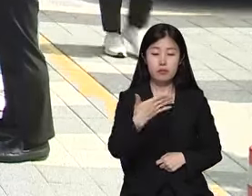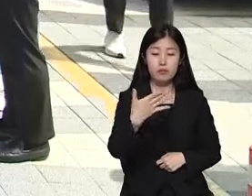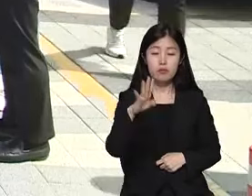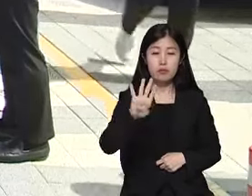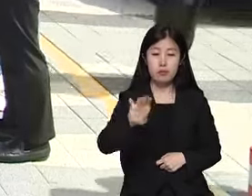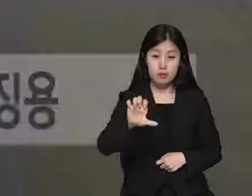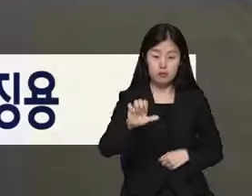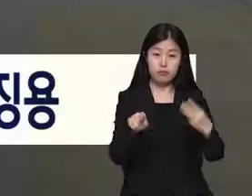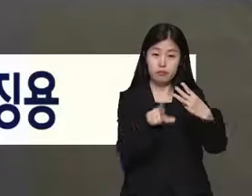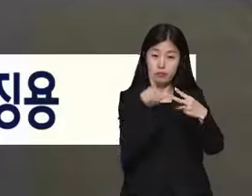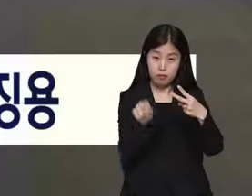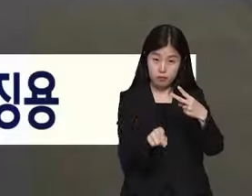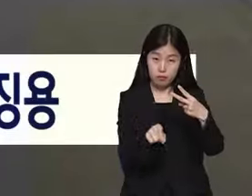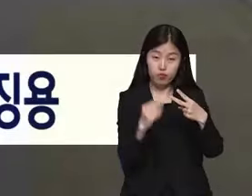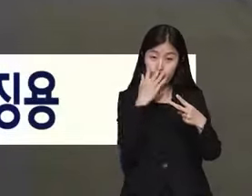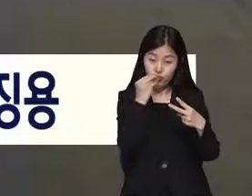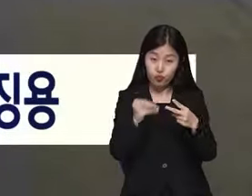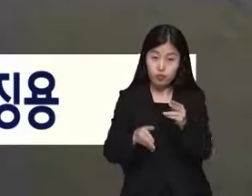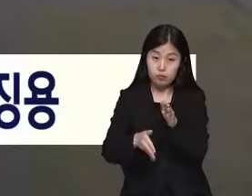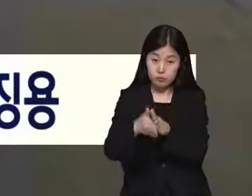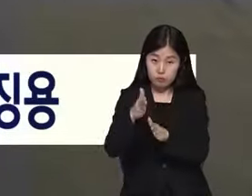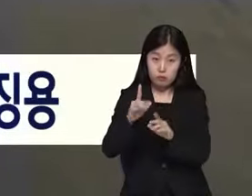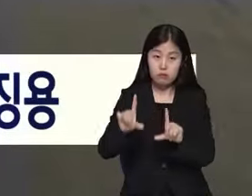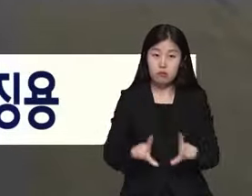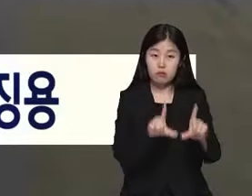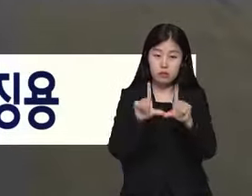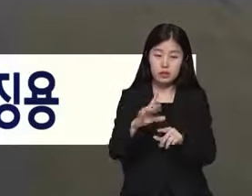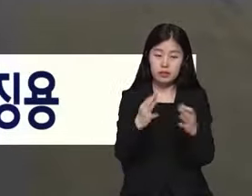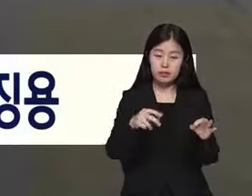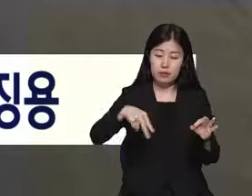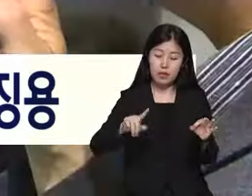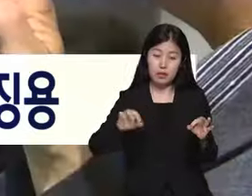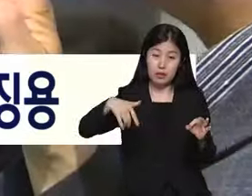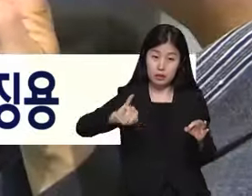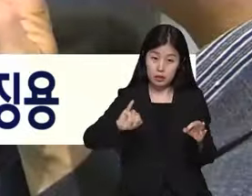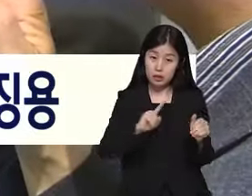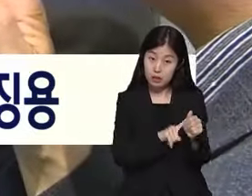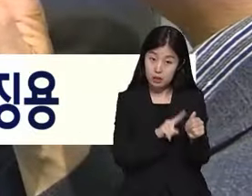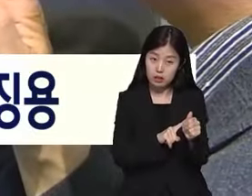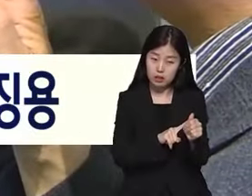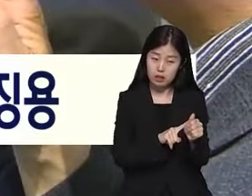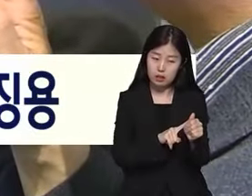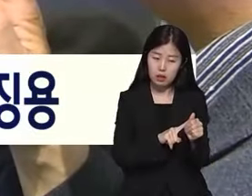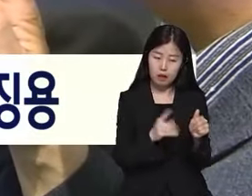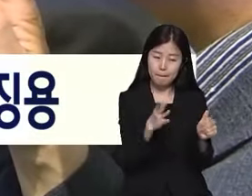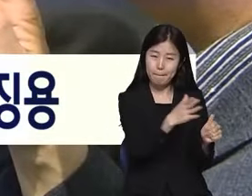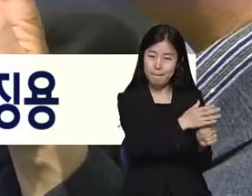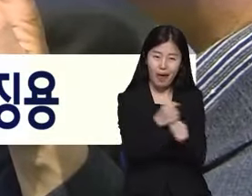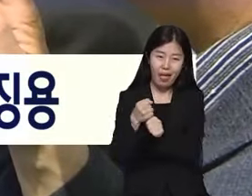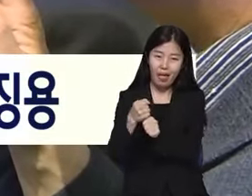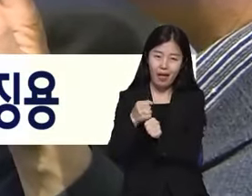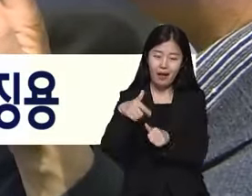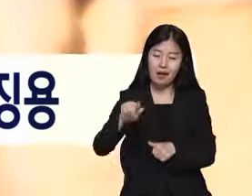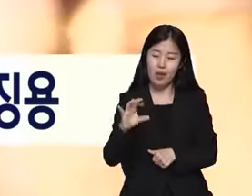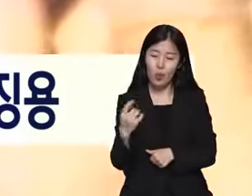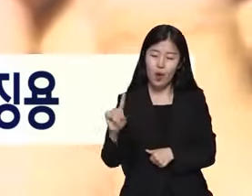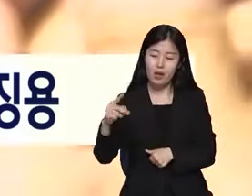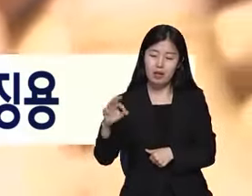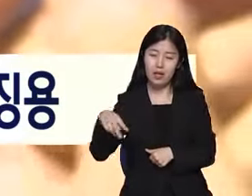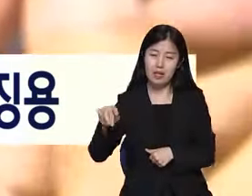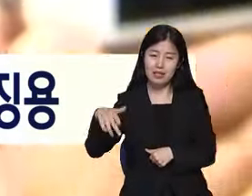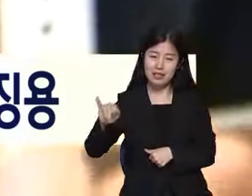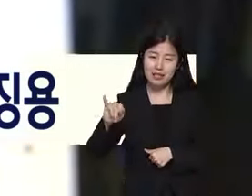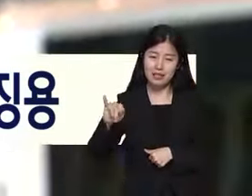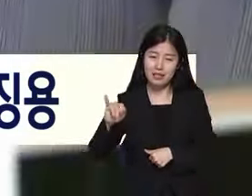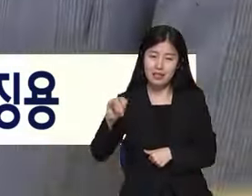1945년 2월 순천에 살던 김상기 씨는 강제징용돼 일본 가와사키 중공업 공장으로 끌려갔습니다. 만